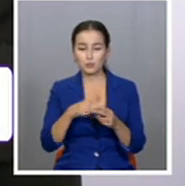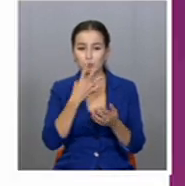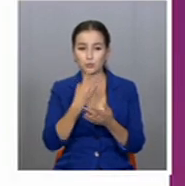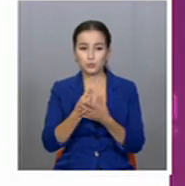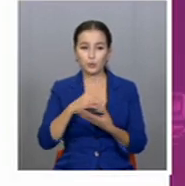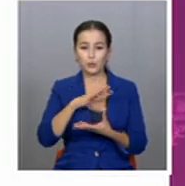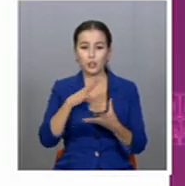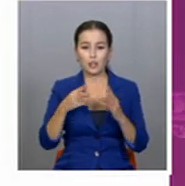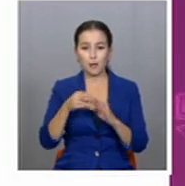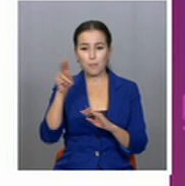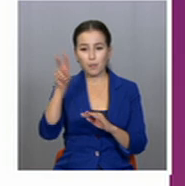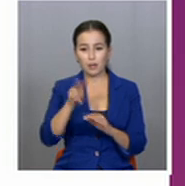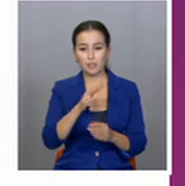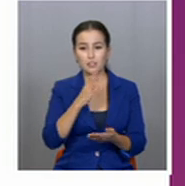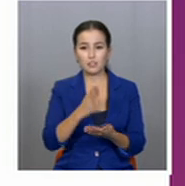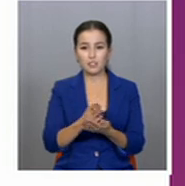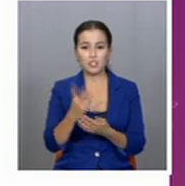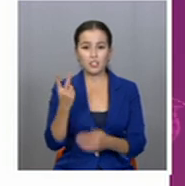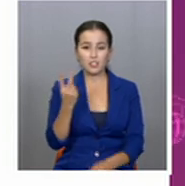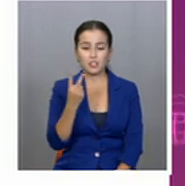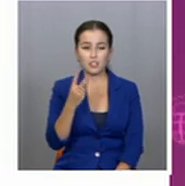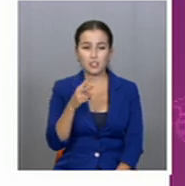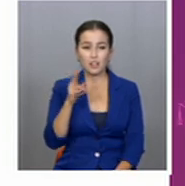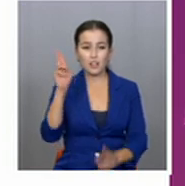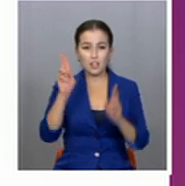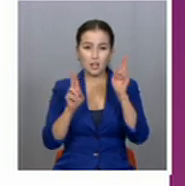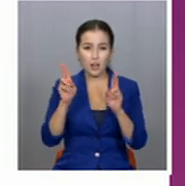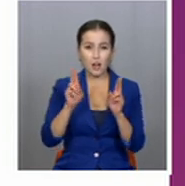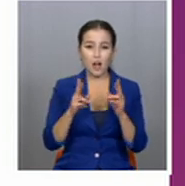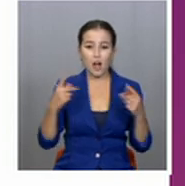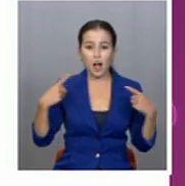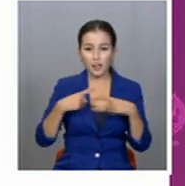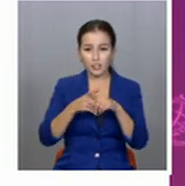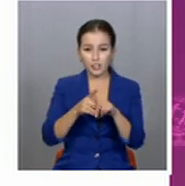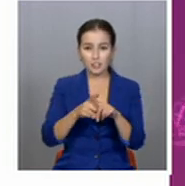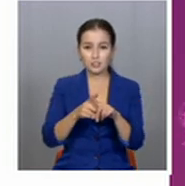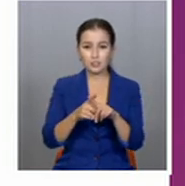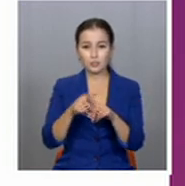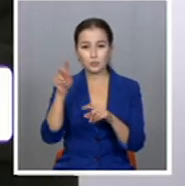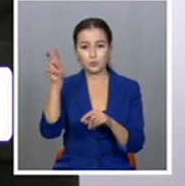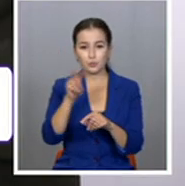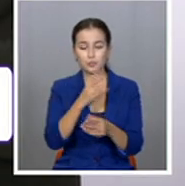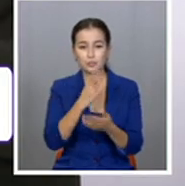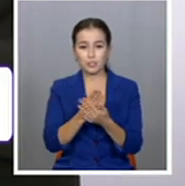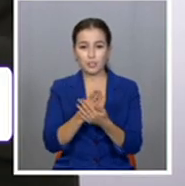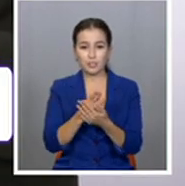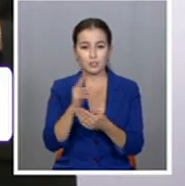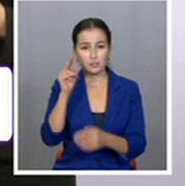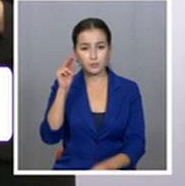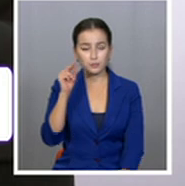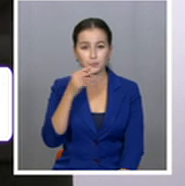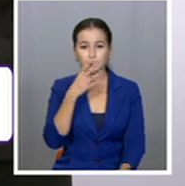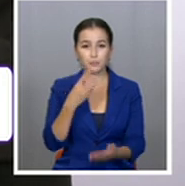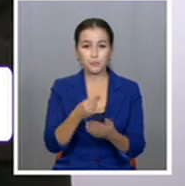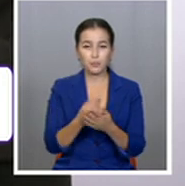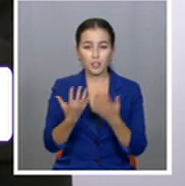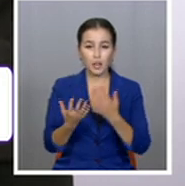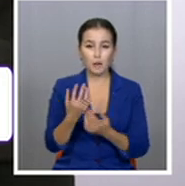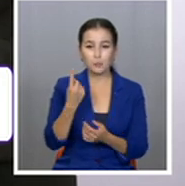болады. Келесі екінші теорема. Айқас түзулердің белгісі. Егер бір түзу жазықтықта